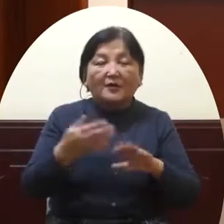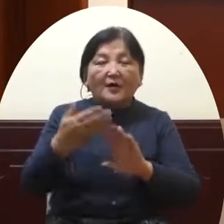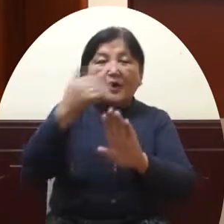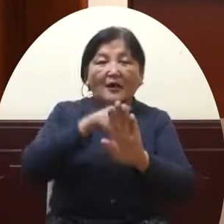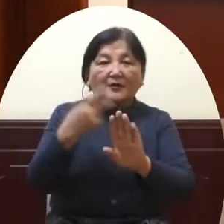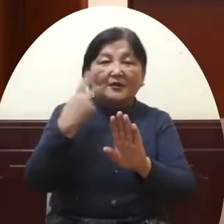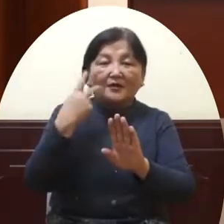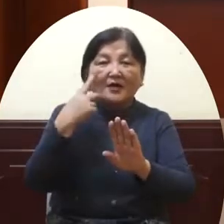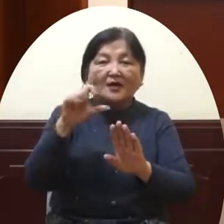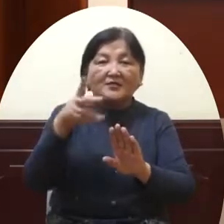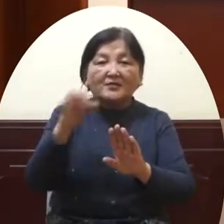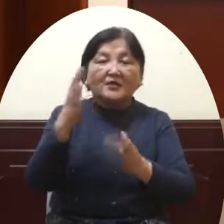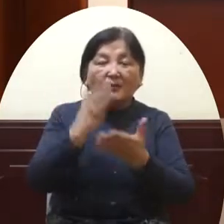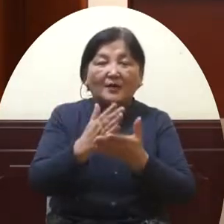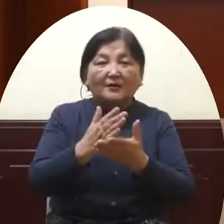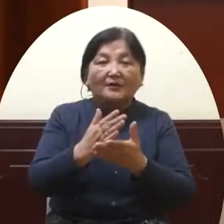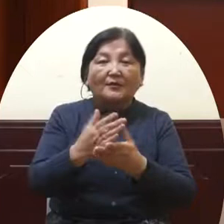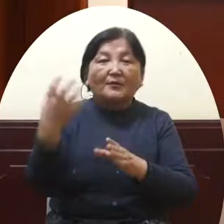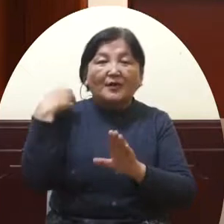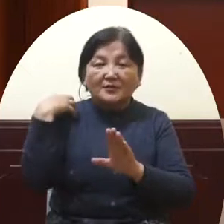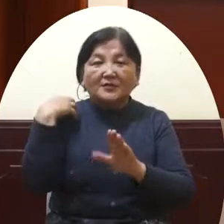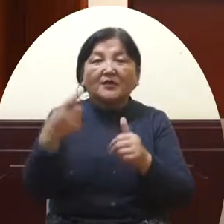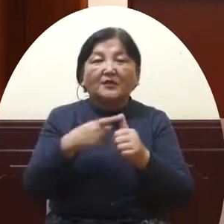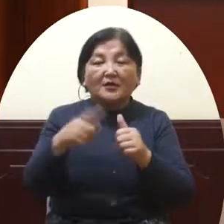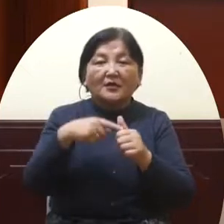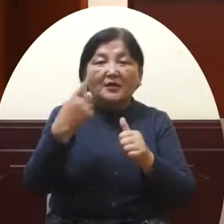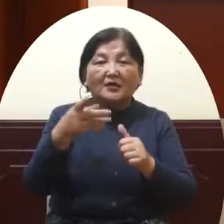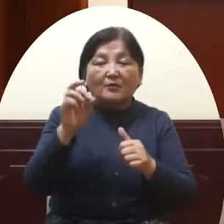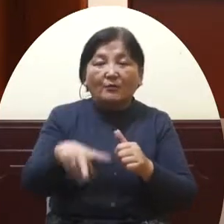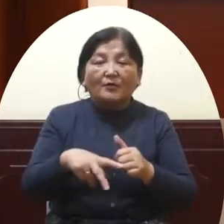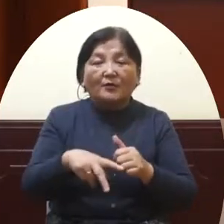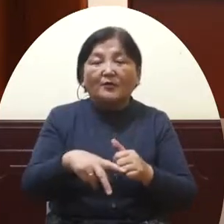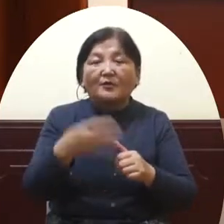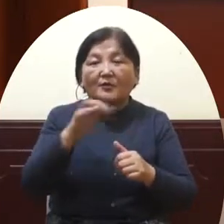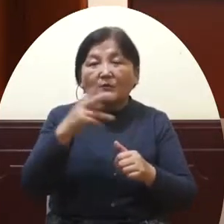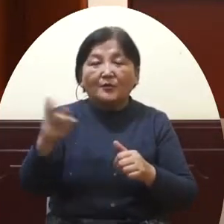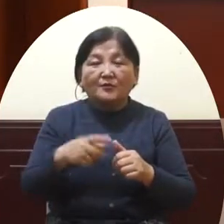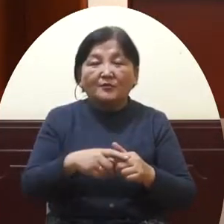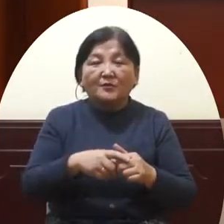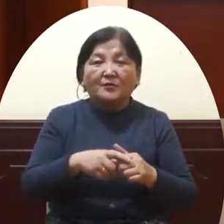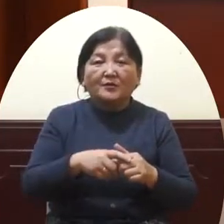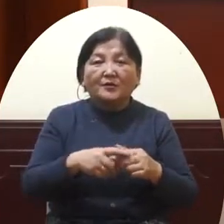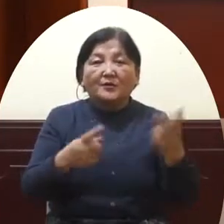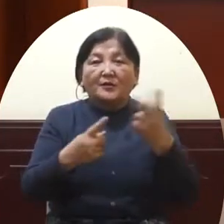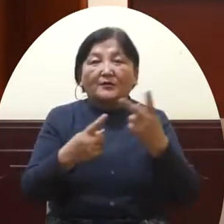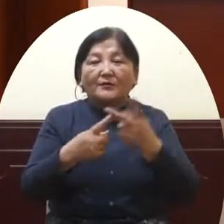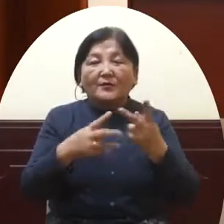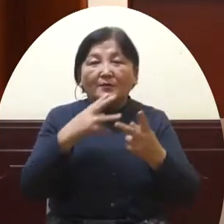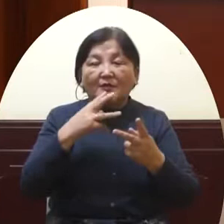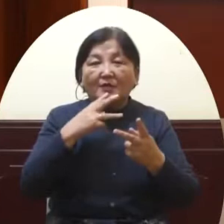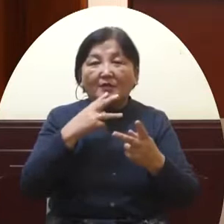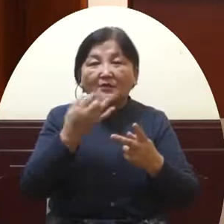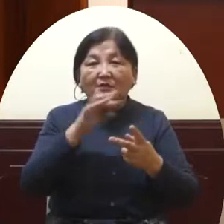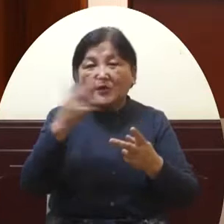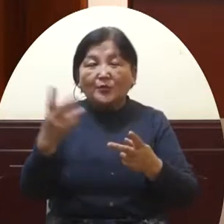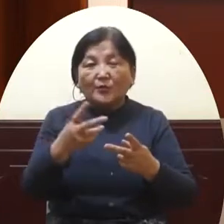эзэнтэй эзнээ ингээд тодорхой хэлчих юм бол харин ч амт юм тэндээр амар хийх юм байна шүү дээ. Харин хэрхэн мэдээлэл сэтгүү аюултай юм бол сошиал